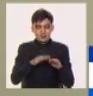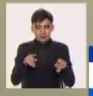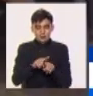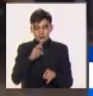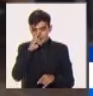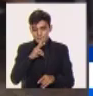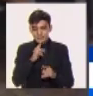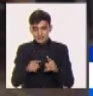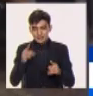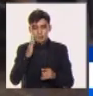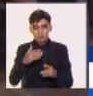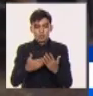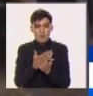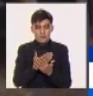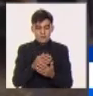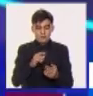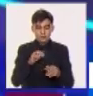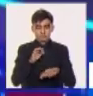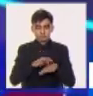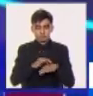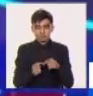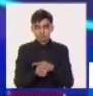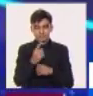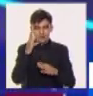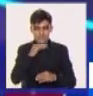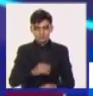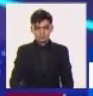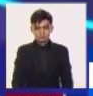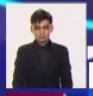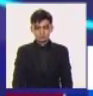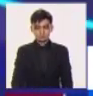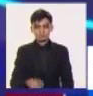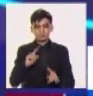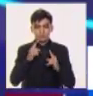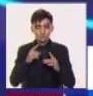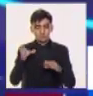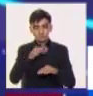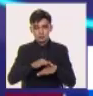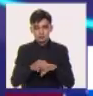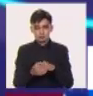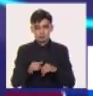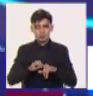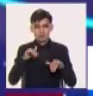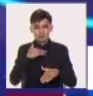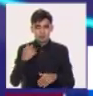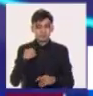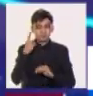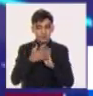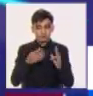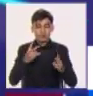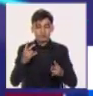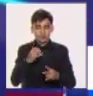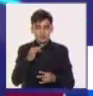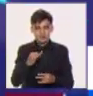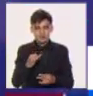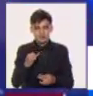два месяца прогнозируют новую волну коронавируса. Чтобы запрогнозировать заболеваемость, мы должны понимать, насколько у нас идет